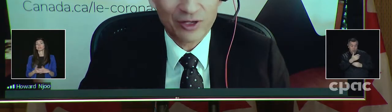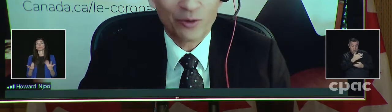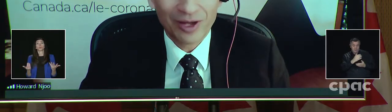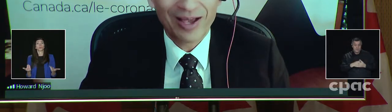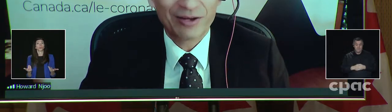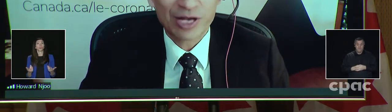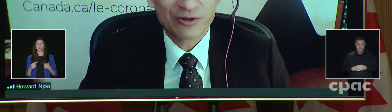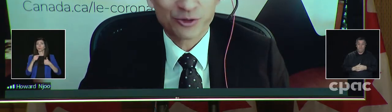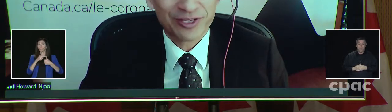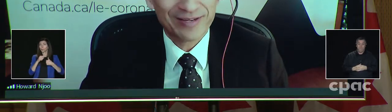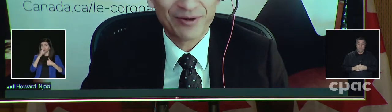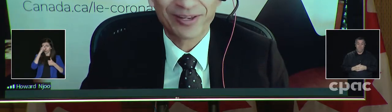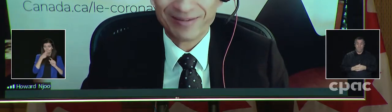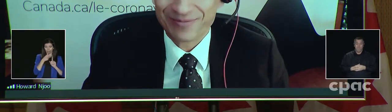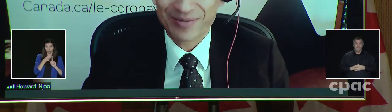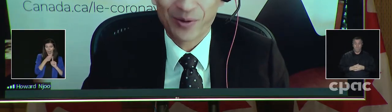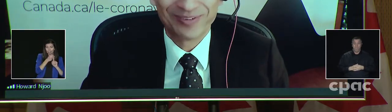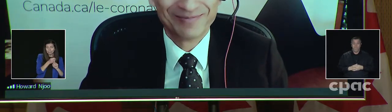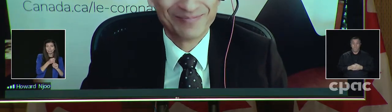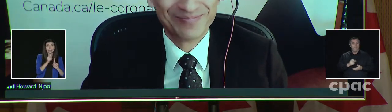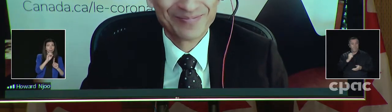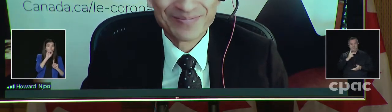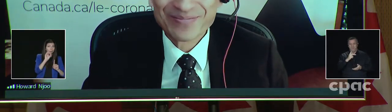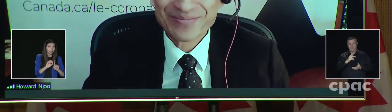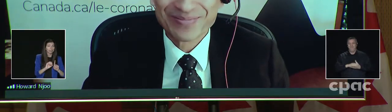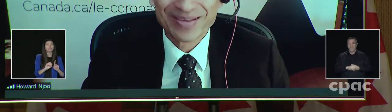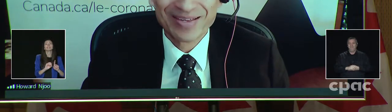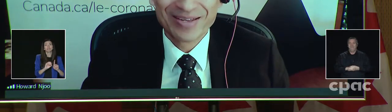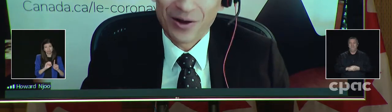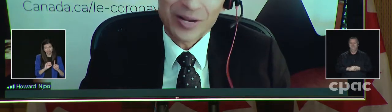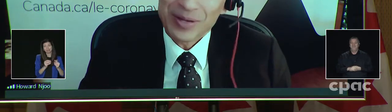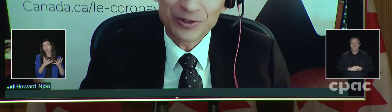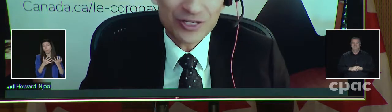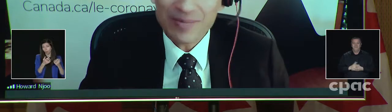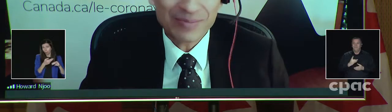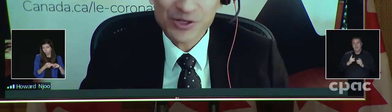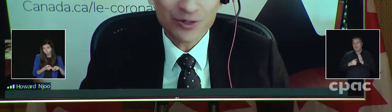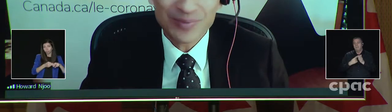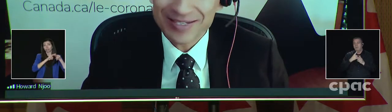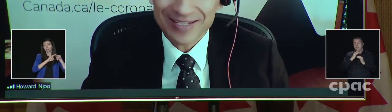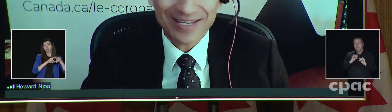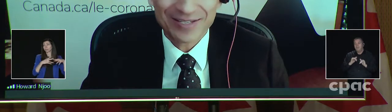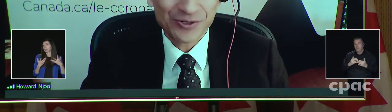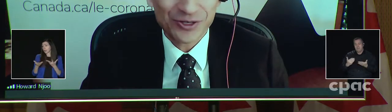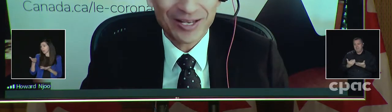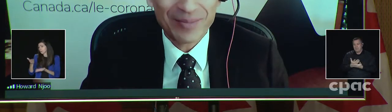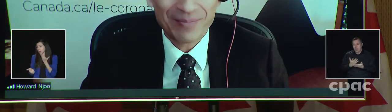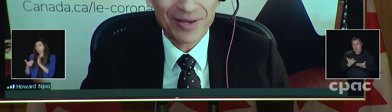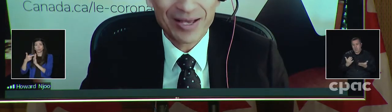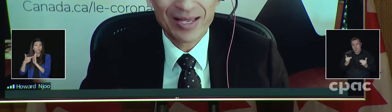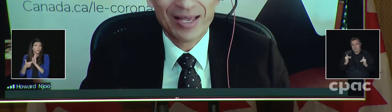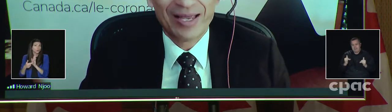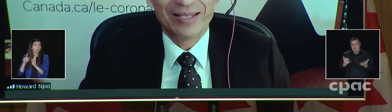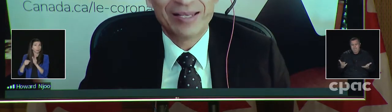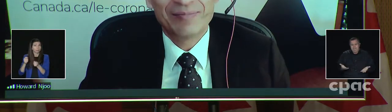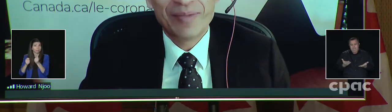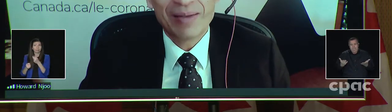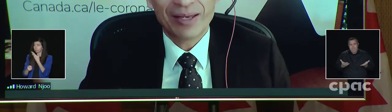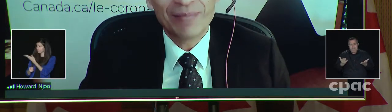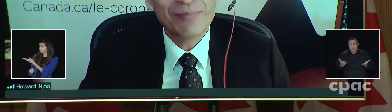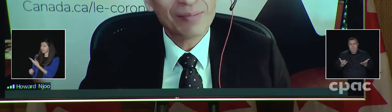aussi à ajouter. OK, c'est bon. On répète toujours les mêmes choses parce que c'est toujours les mêmes